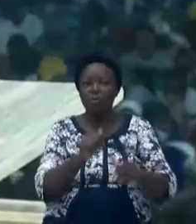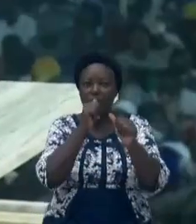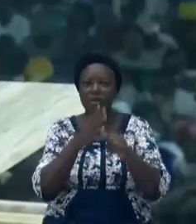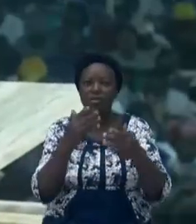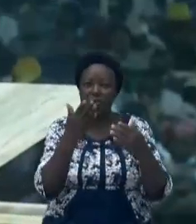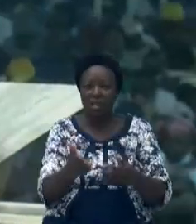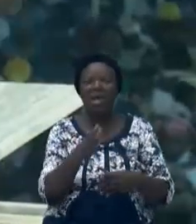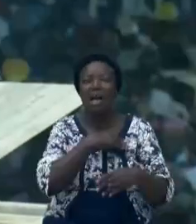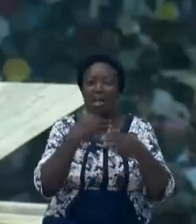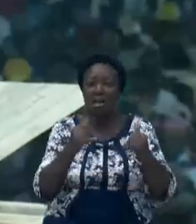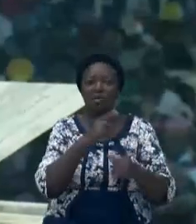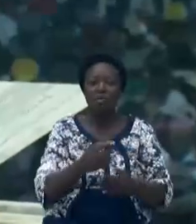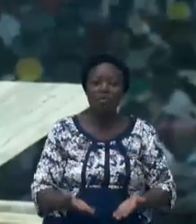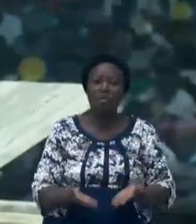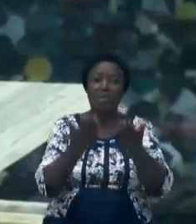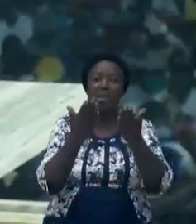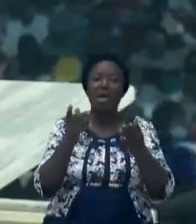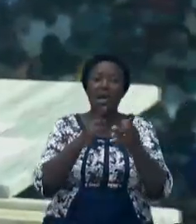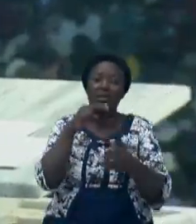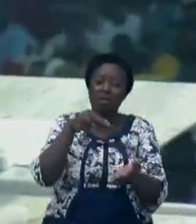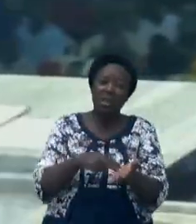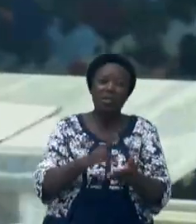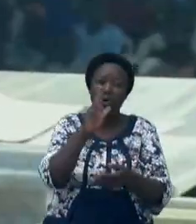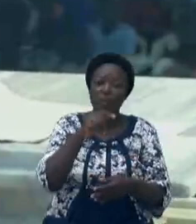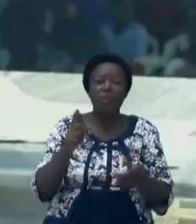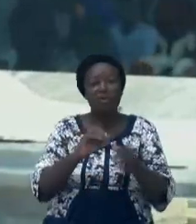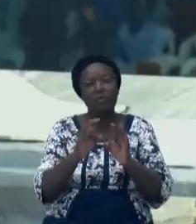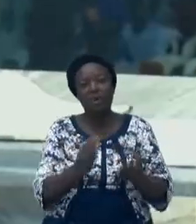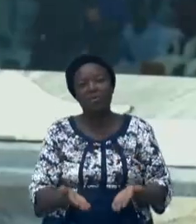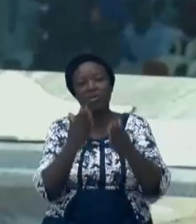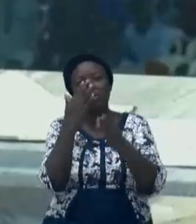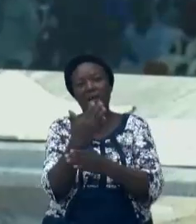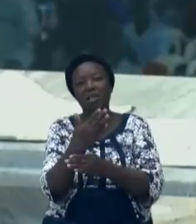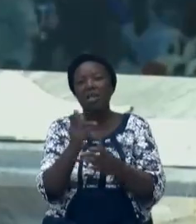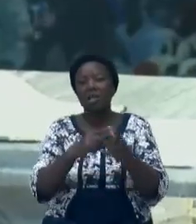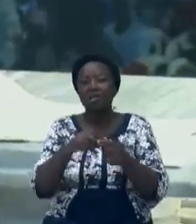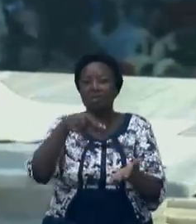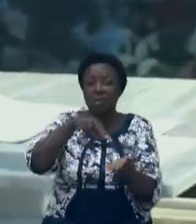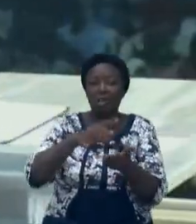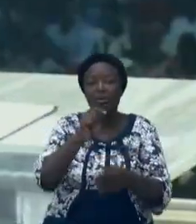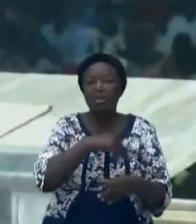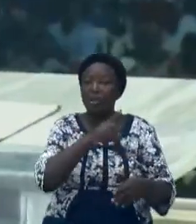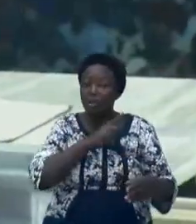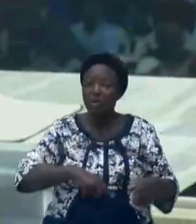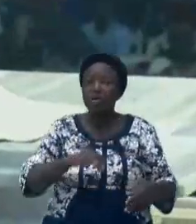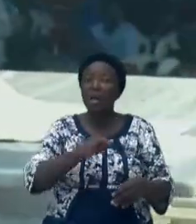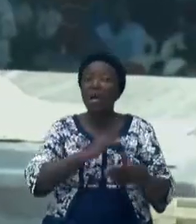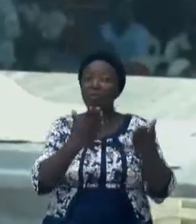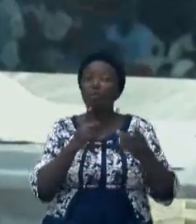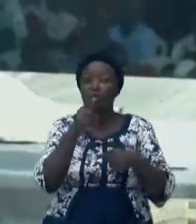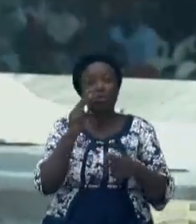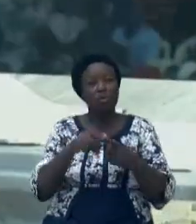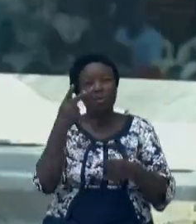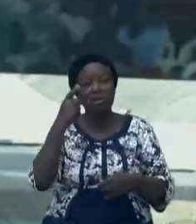à dieu que dieu te bénisse là bas maintenant tu vas te lever si tu lèves dames 1 lève toi